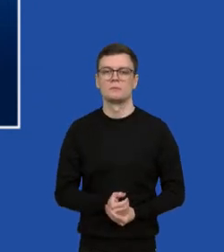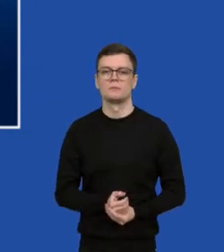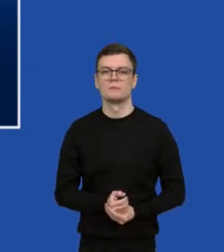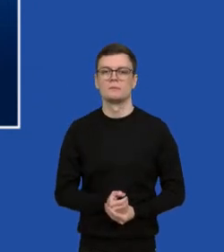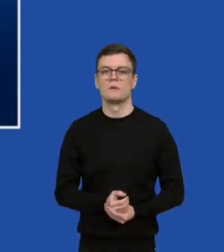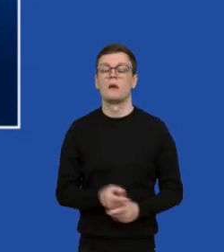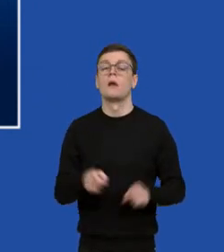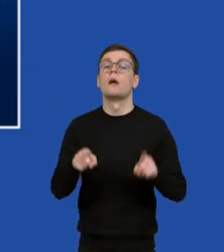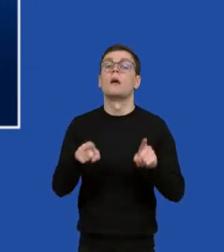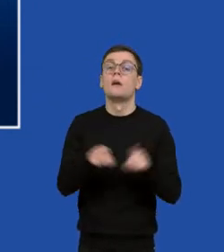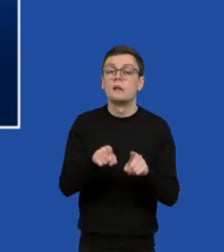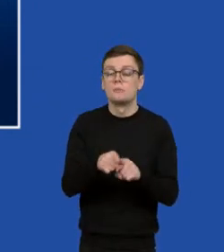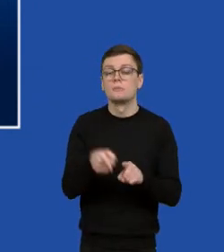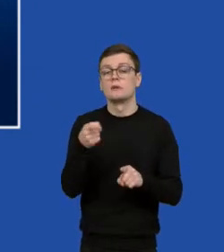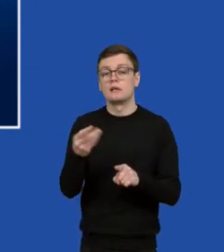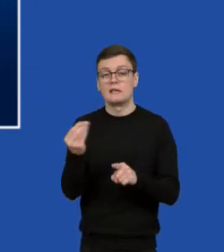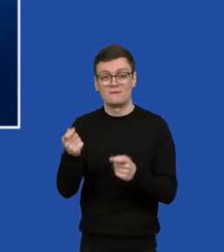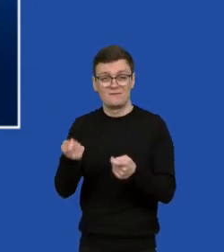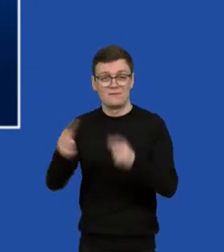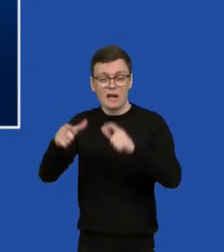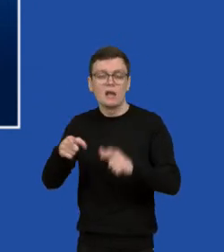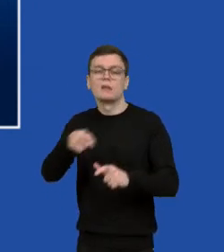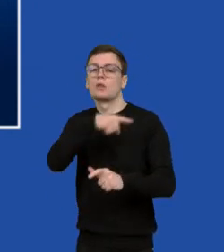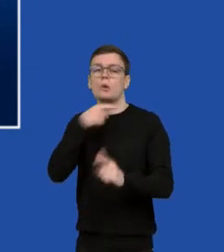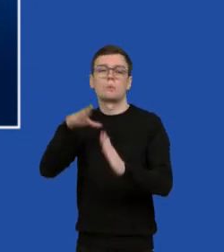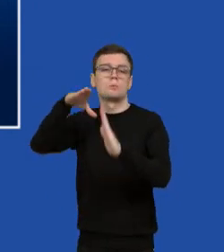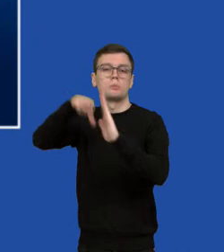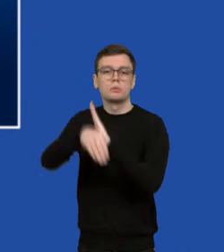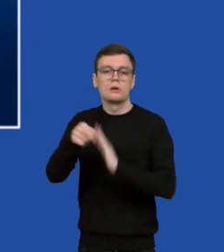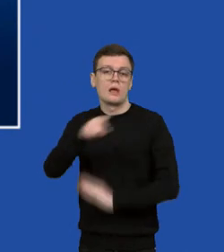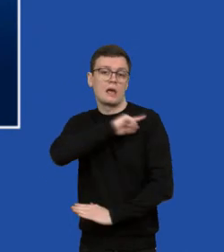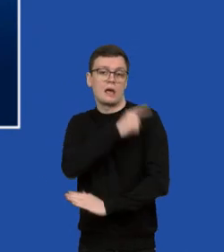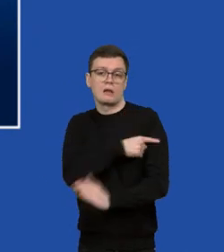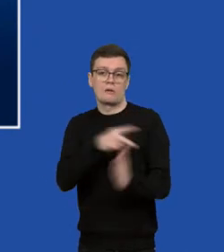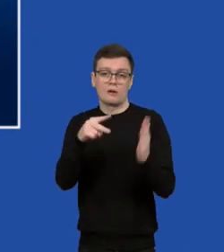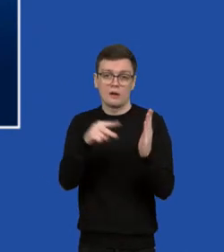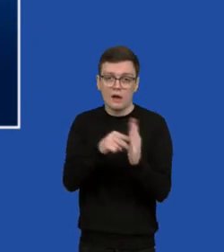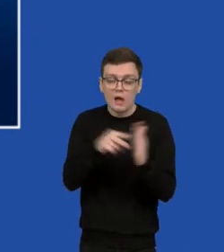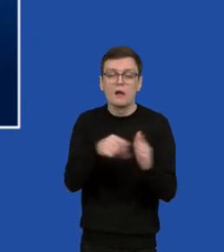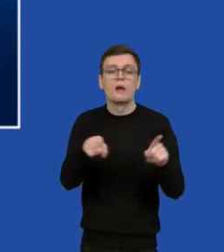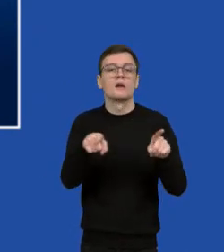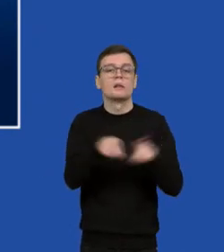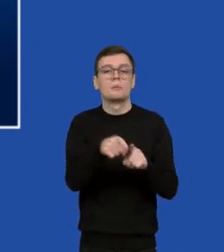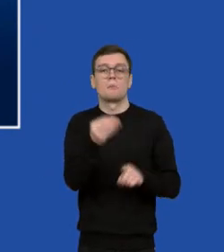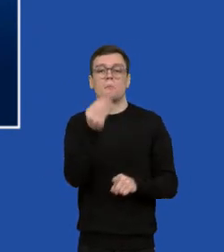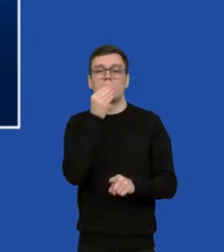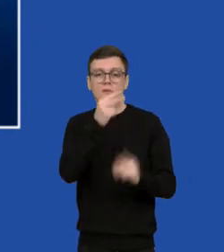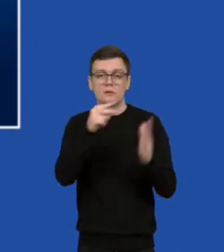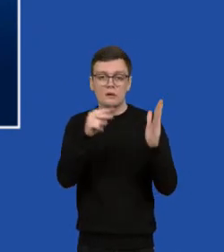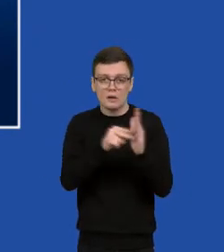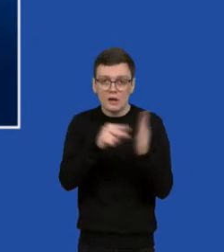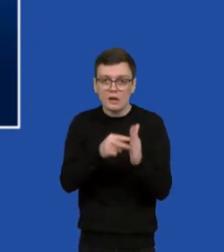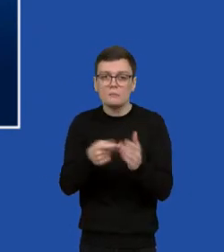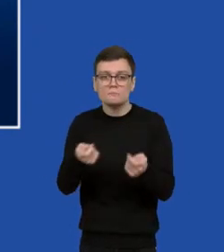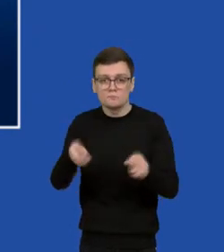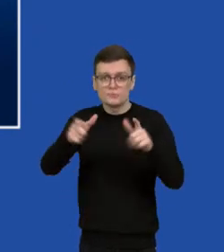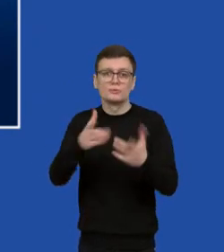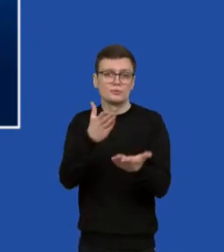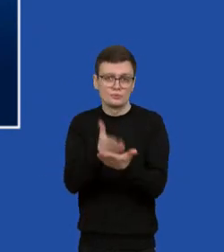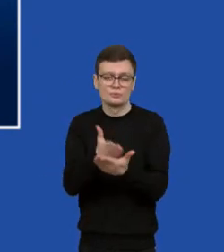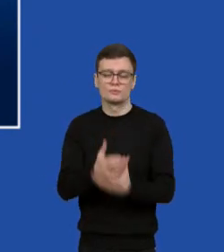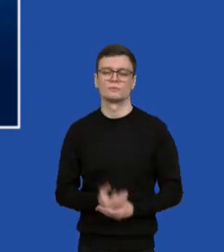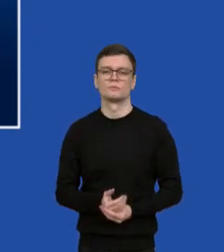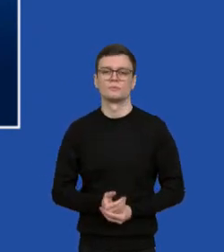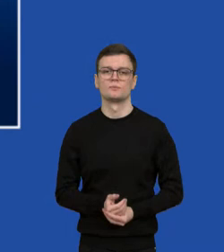infliacijos dedamoje didelę dalį sudaro ne tik energijos kainų augimas, bet taip pat ir maisto kainų didėjimas,